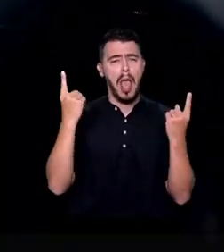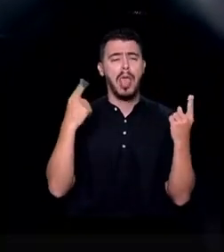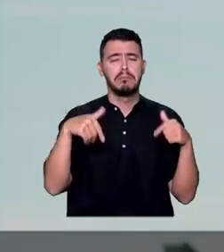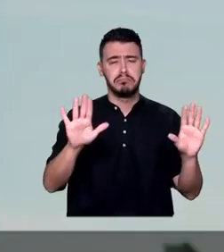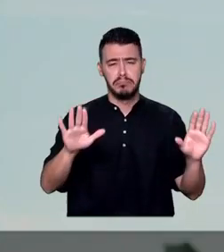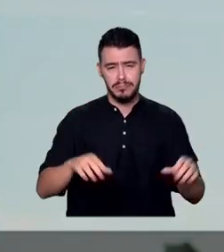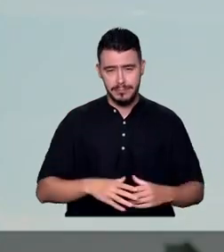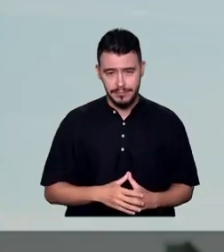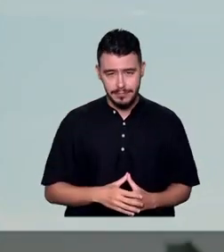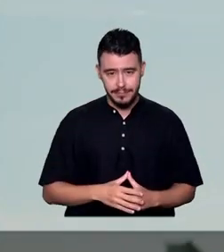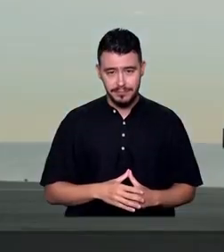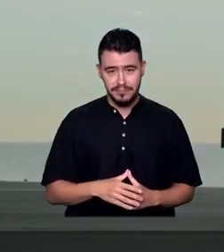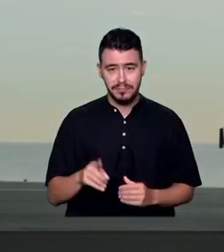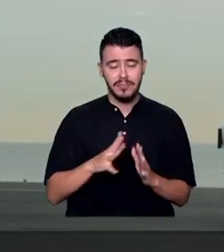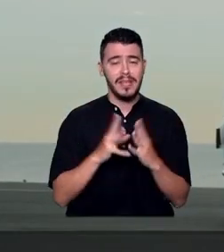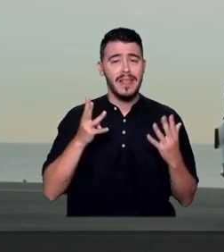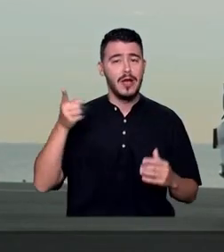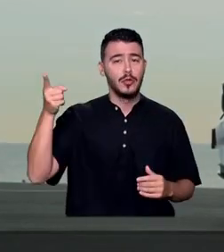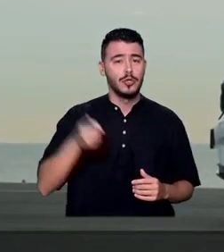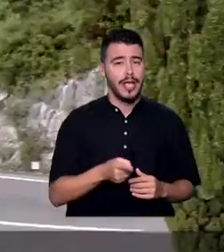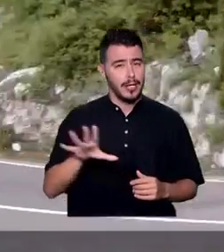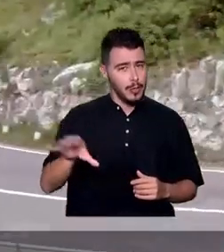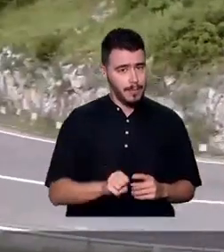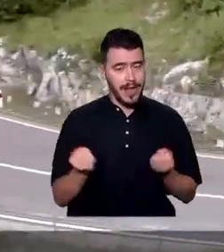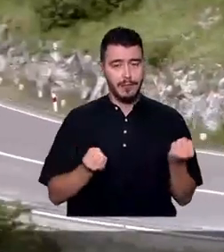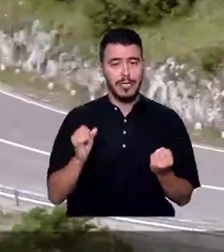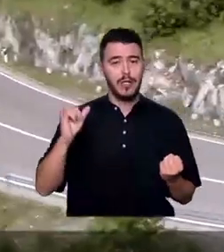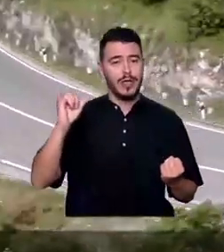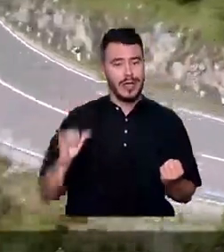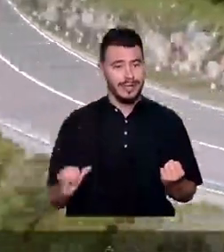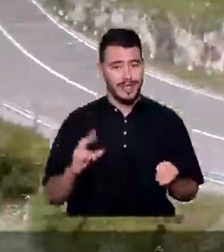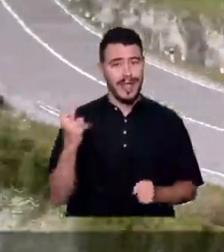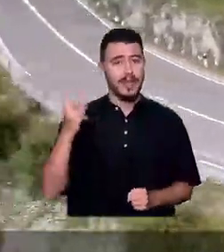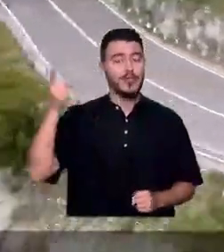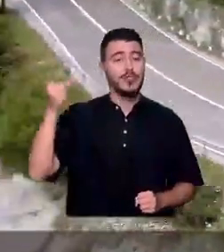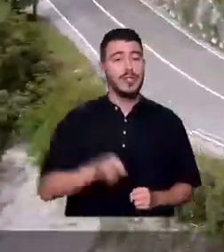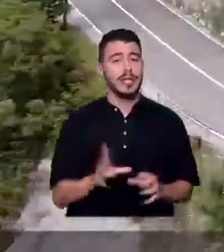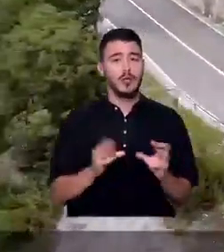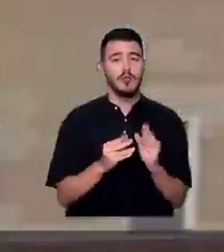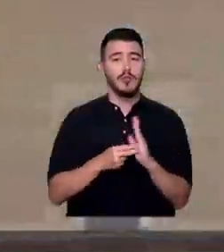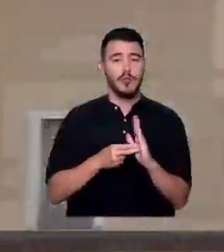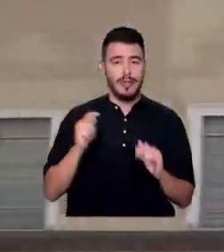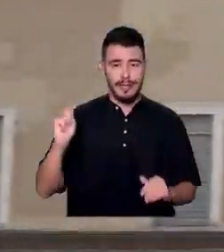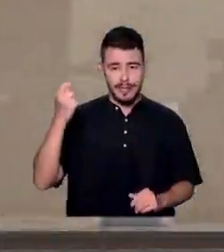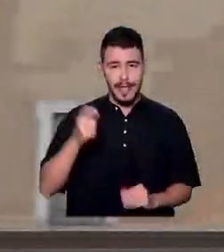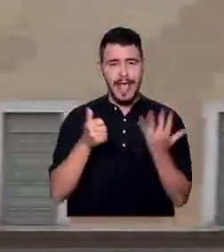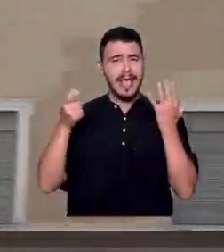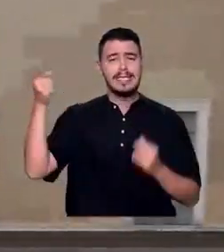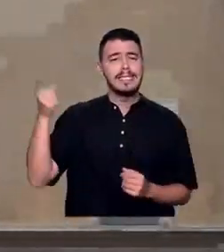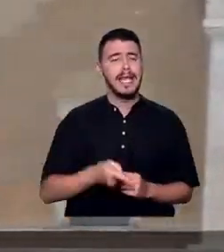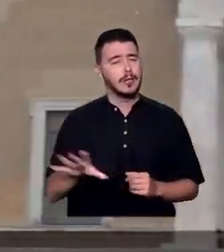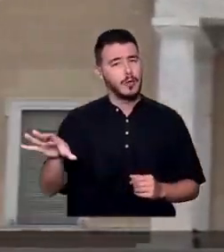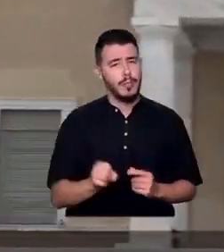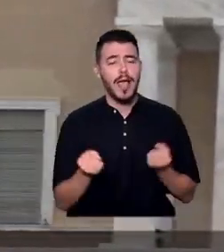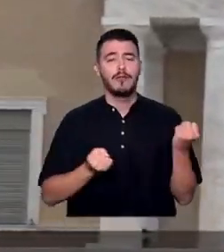Υβριδικά πήρε το 18% και ηλεκτρικά που είναι της μόδας το 22, δηλαδή 66 βουλευτές. Βενζινοκίνητα πήραν μόνο το 6%, δηλαδή 18 βουλευτές, και